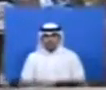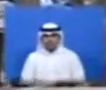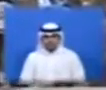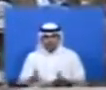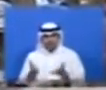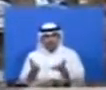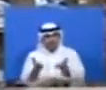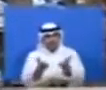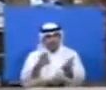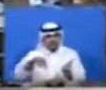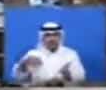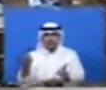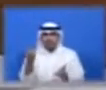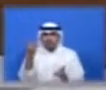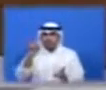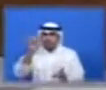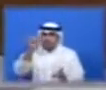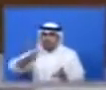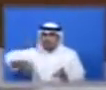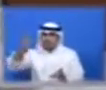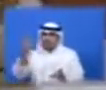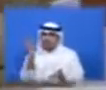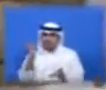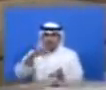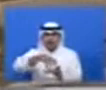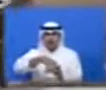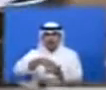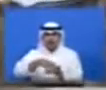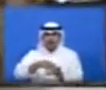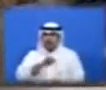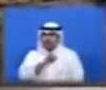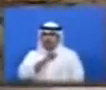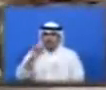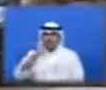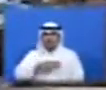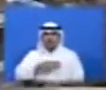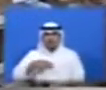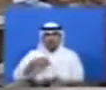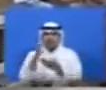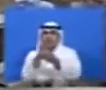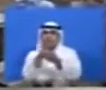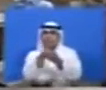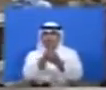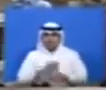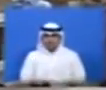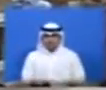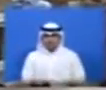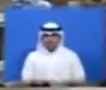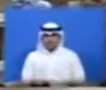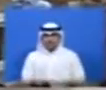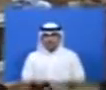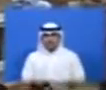كما استقبل سموه رعاه الله بقصر بيان صباح اليوم معالي النائب الأول لرئيس مجلس الوزراء ووزير الخارجية الشيخ صباح الخالد الحمد